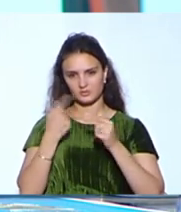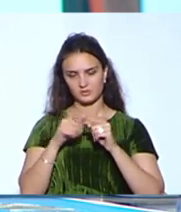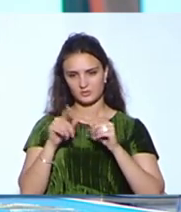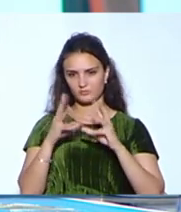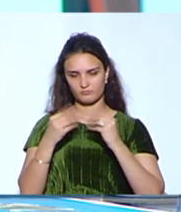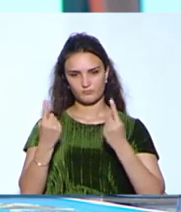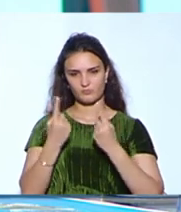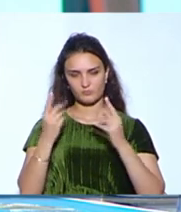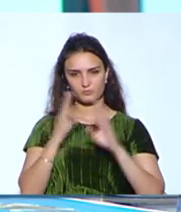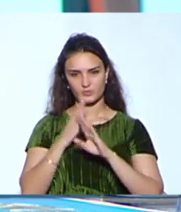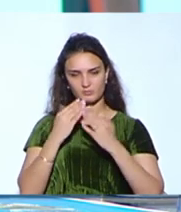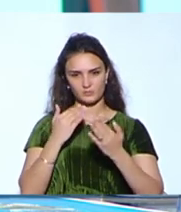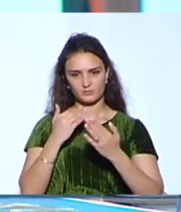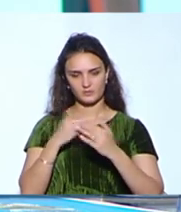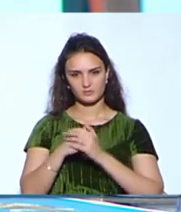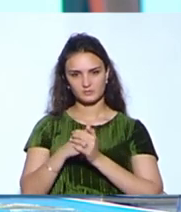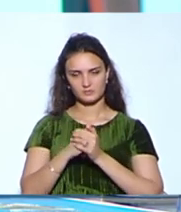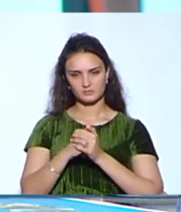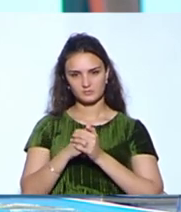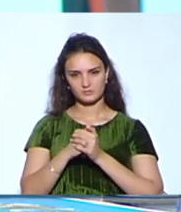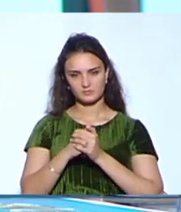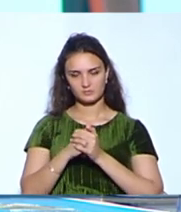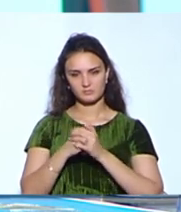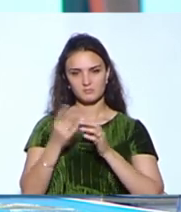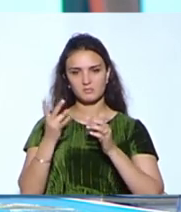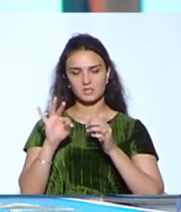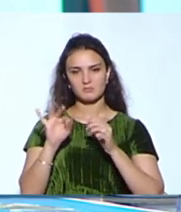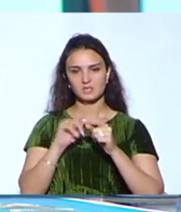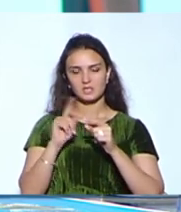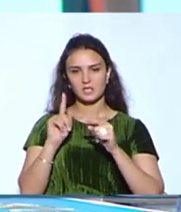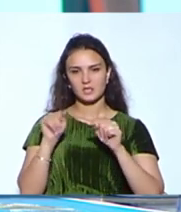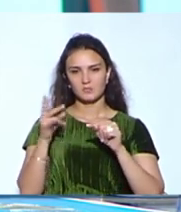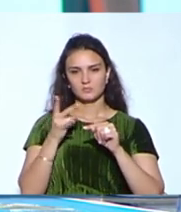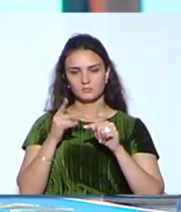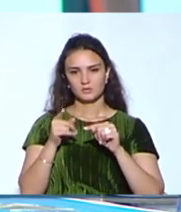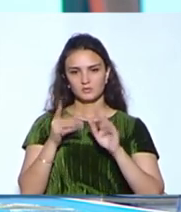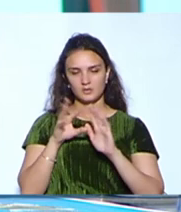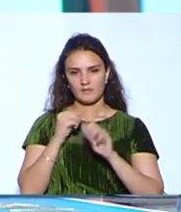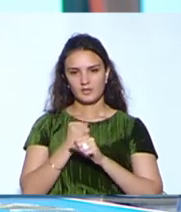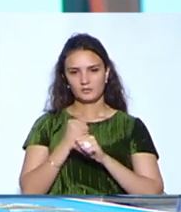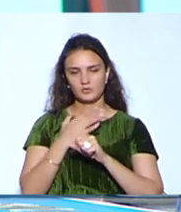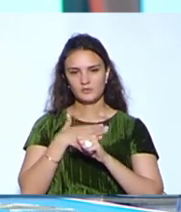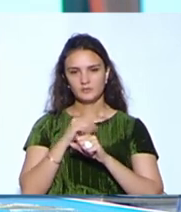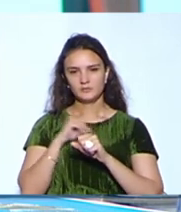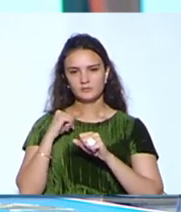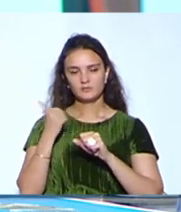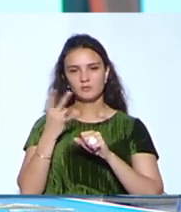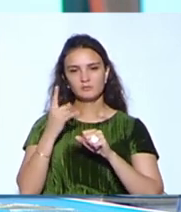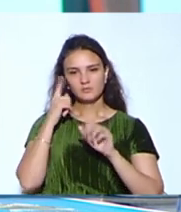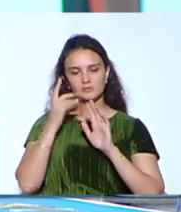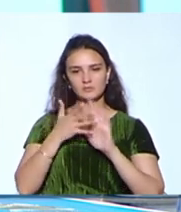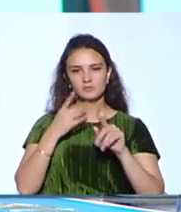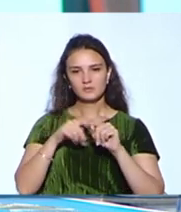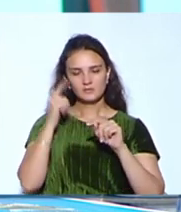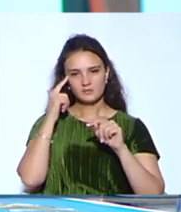სრულად ბუნებრივი მშობლიური ინსტინქტი. მაგრამ რა უნდა ჩავდოთ ჩვენ თვითონ, როგორ უნდა გავიაზროთ